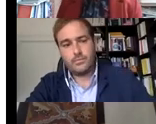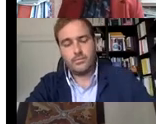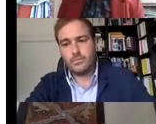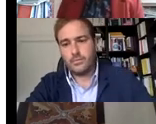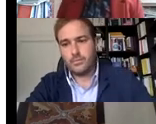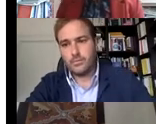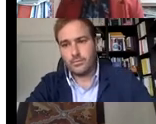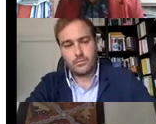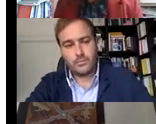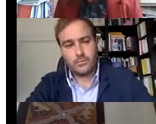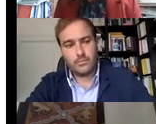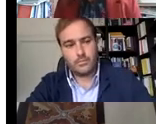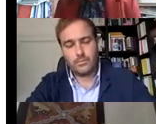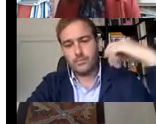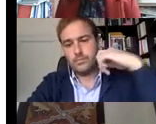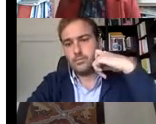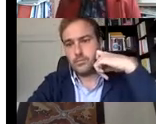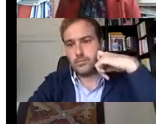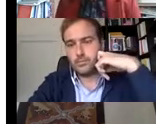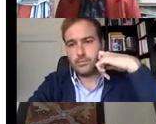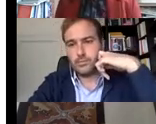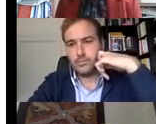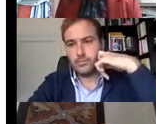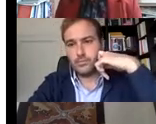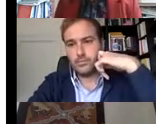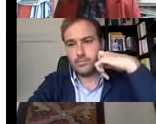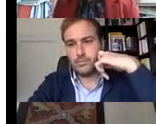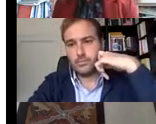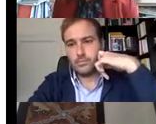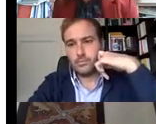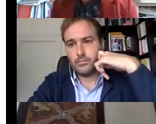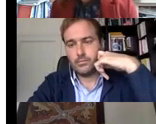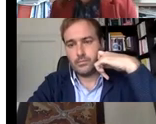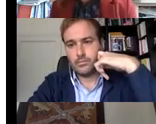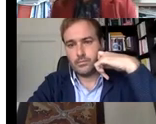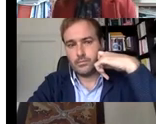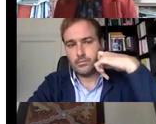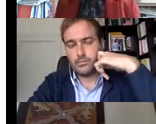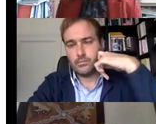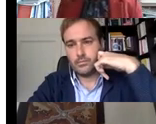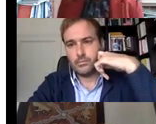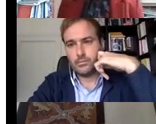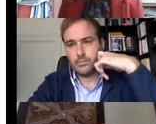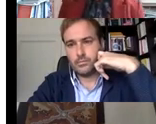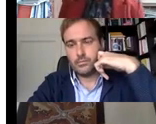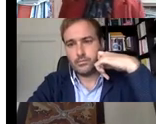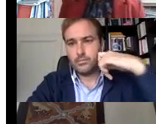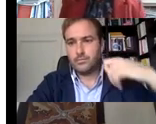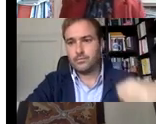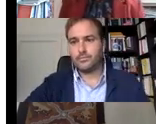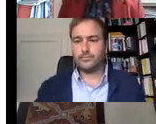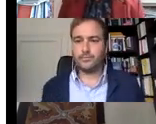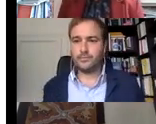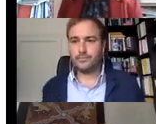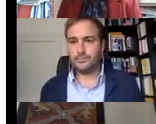nuovo sistema ecosistema mediale. Questa era una necessità che emergeva ancora prima della pandemia, dovendo far fronte